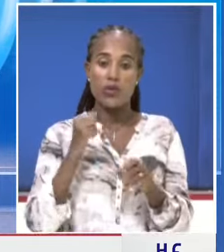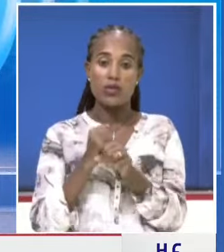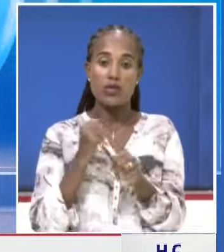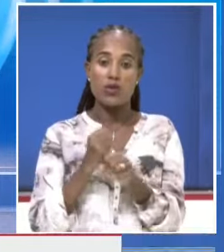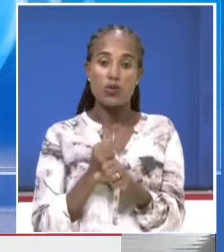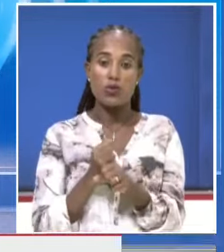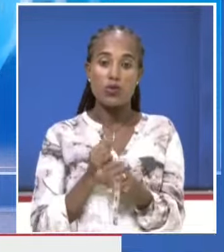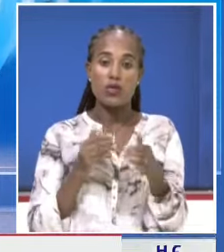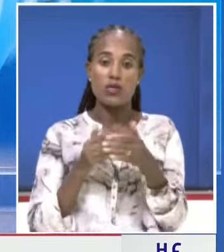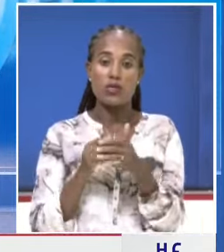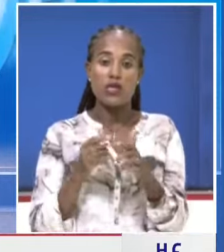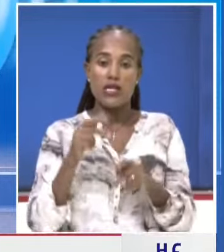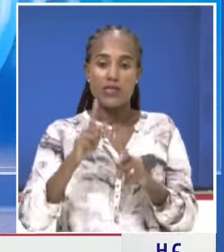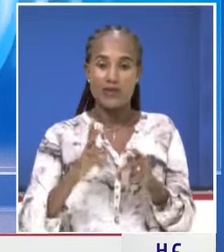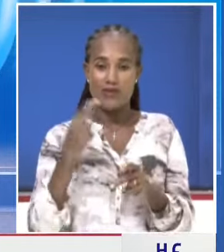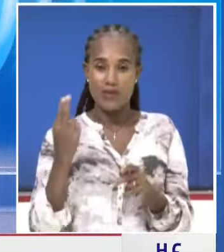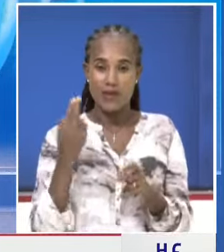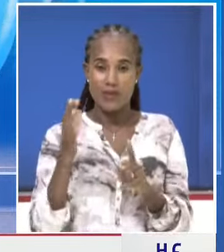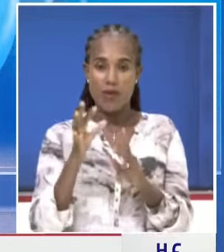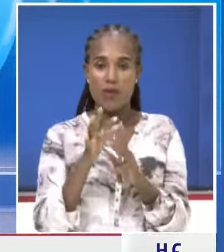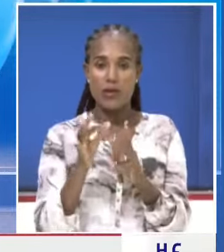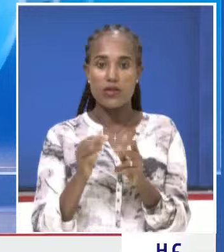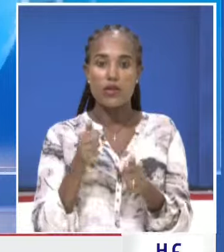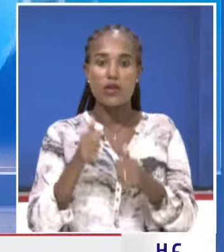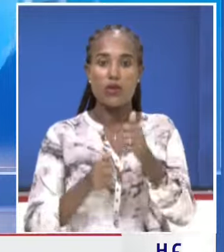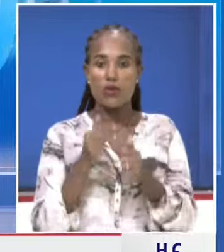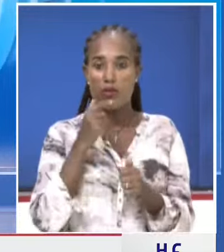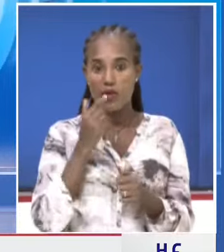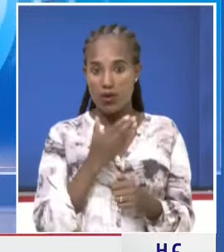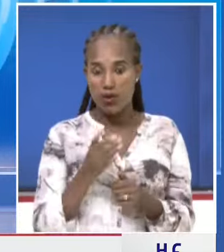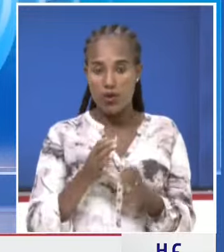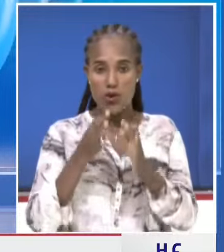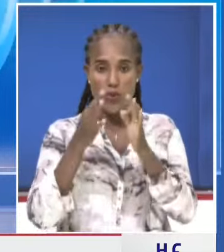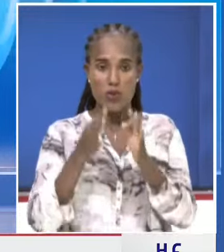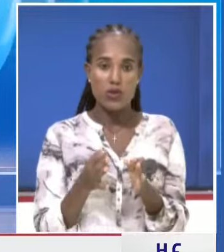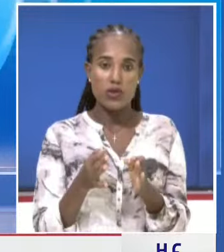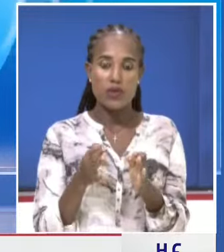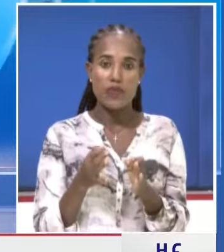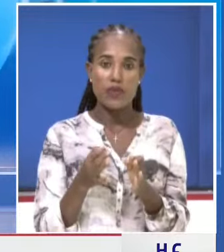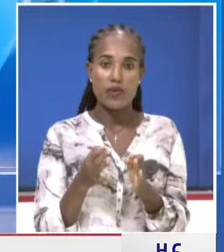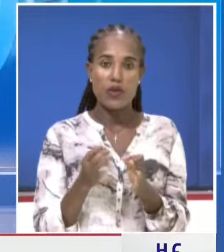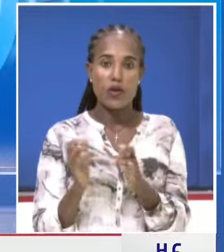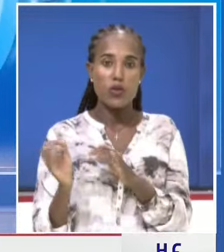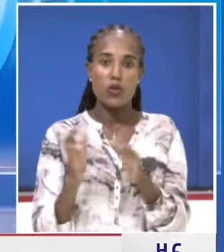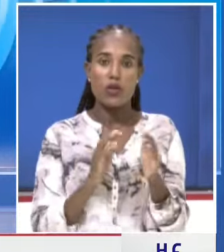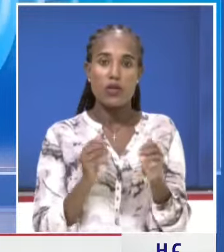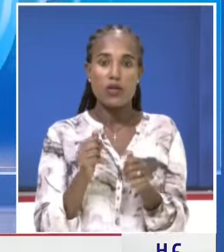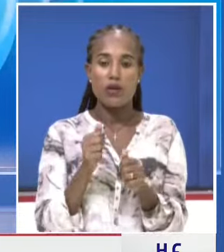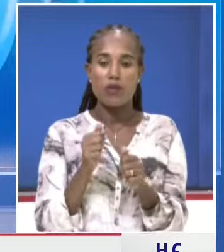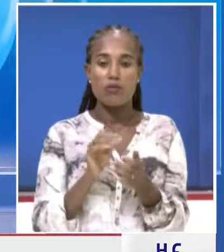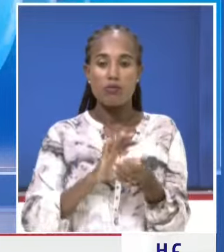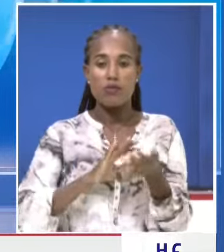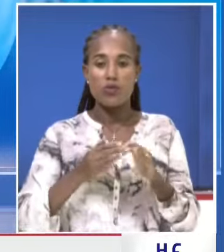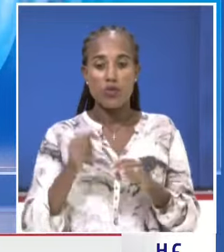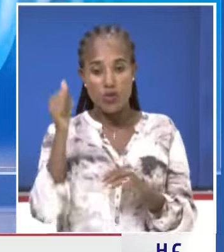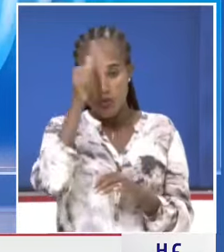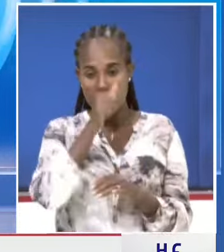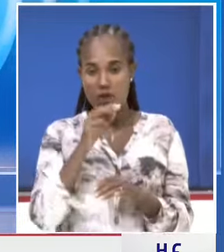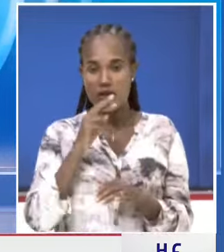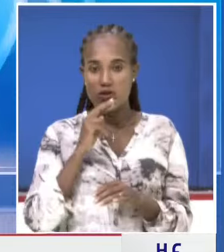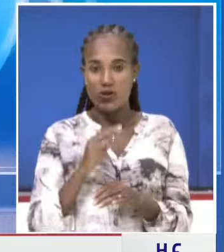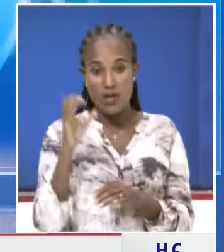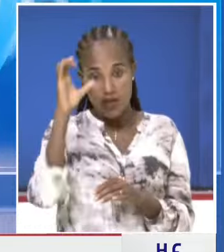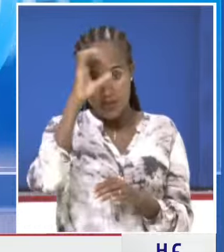ድረስ ህዝብን የሚጠቅመው አማራጭ የትኛው ነው የሚለውን ነገር ወስኖ ከጦርነት የሚያልቁት ኢትዮጵያውያን ናቸው። ግን ግምት